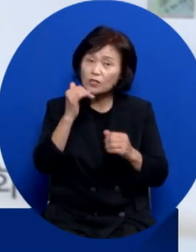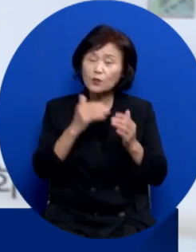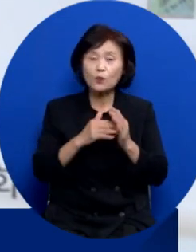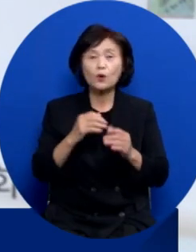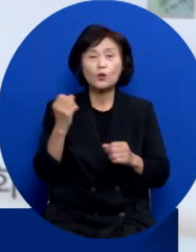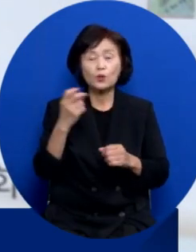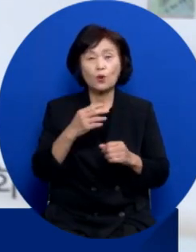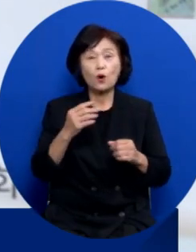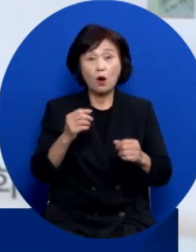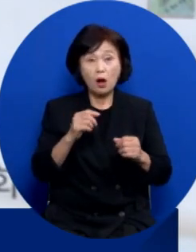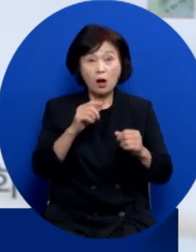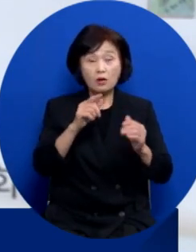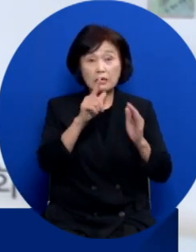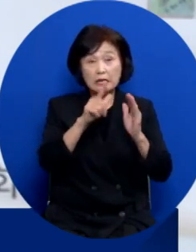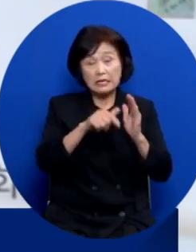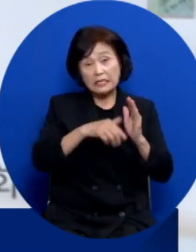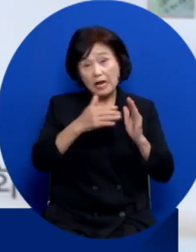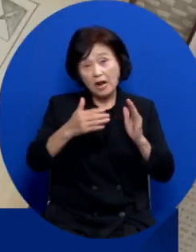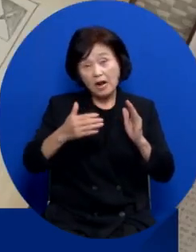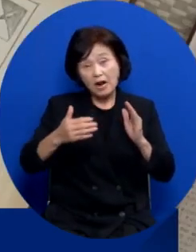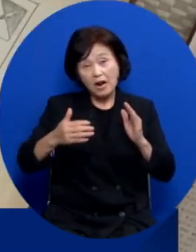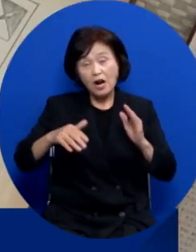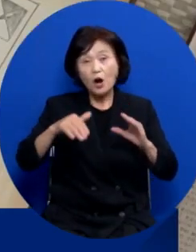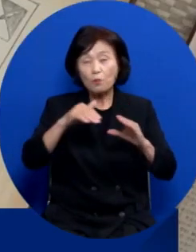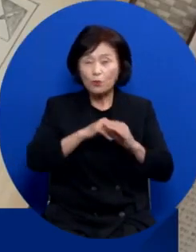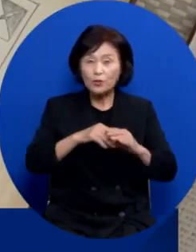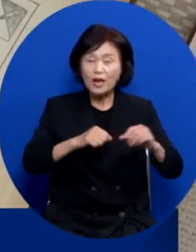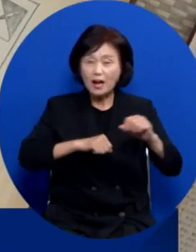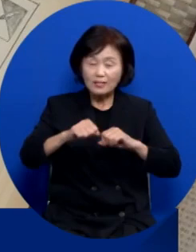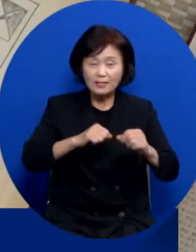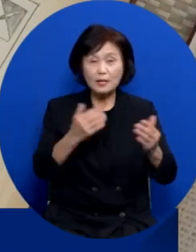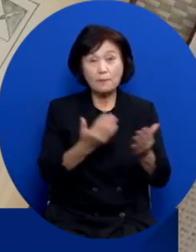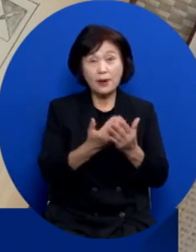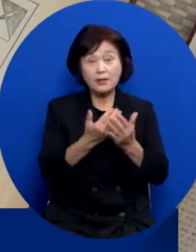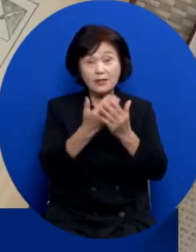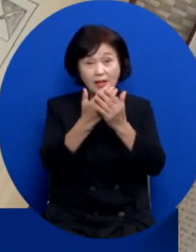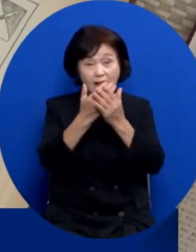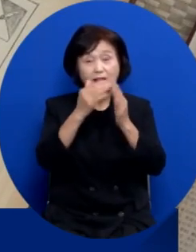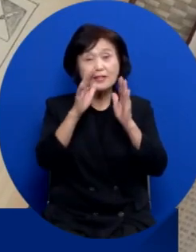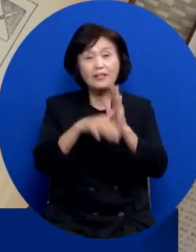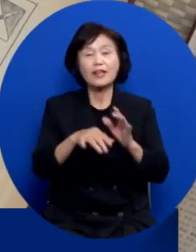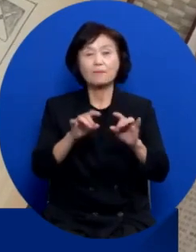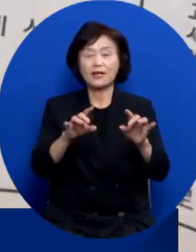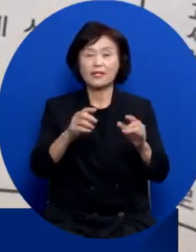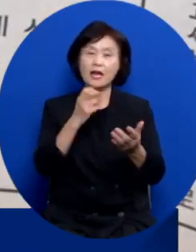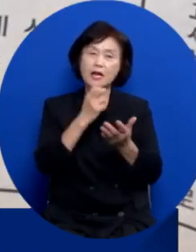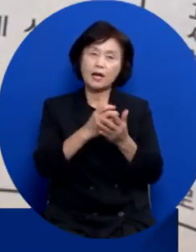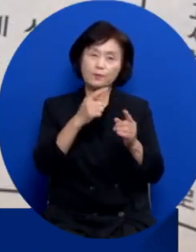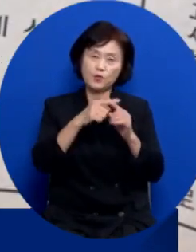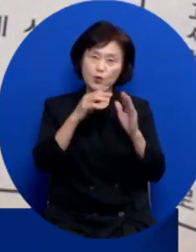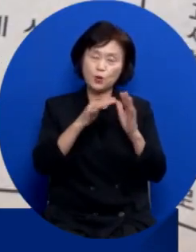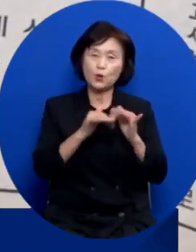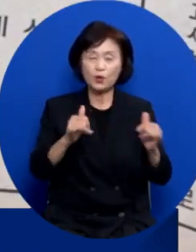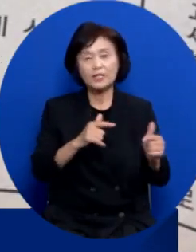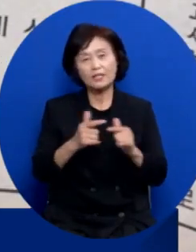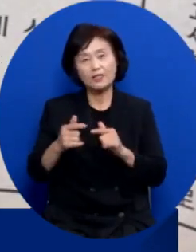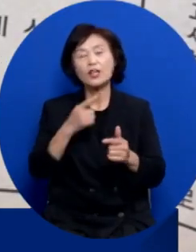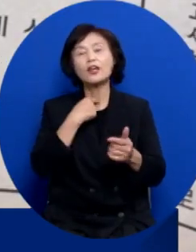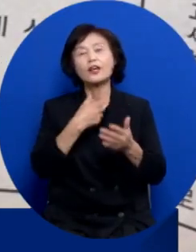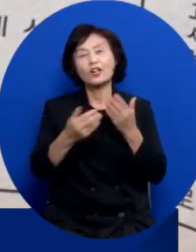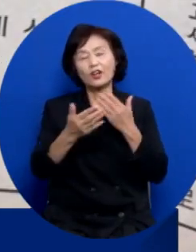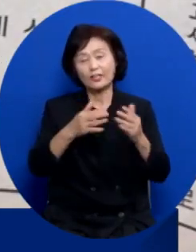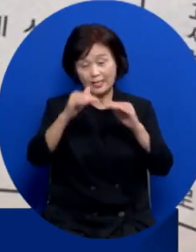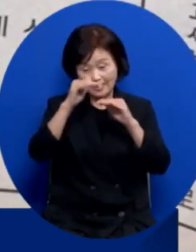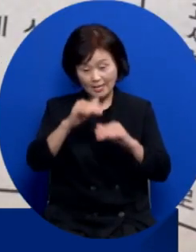점점 발전되는 시기도 많았는데 그때마다 감리교인들이 겪었던 어려움들 그런 것들이 이제 고스란히